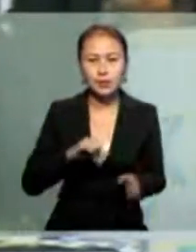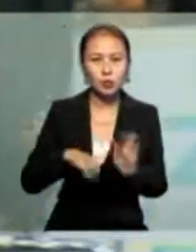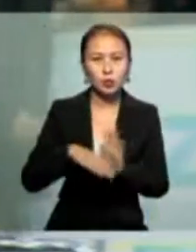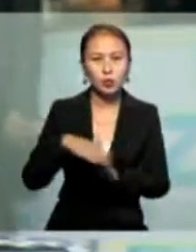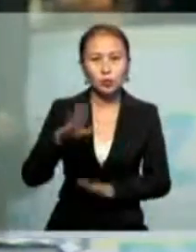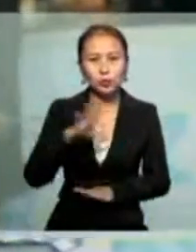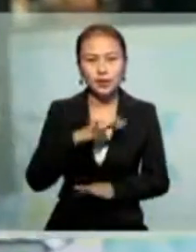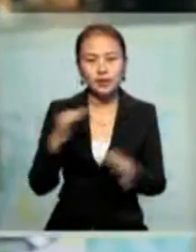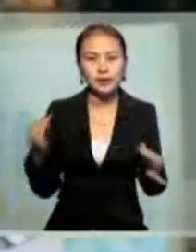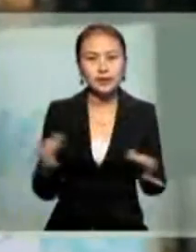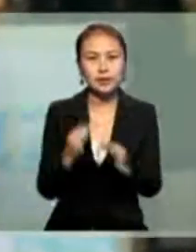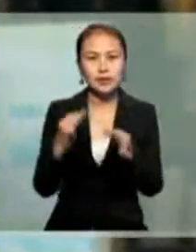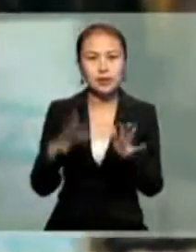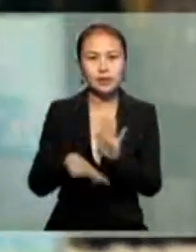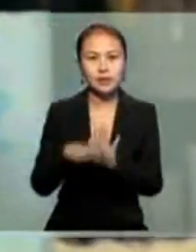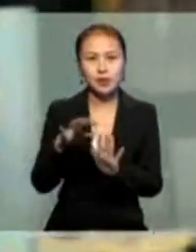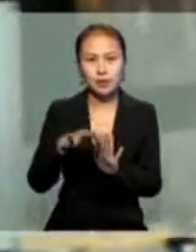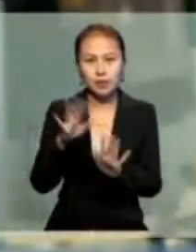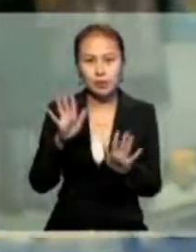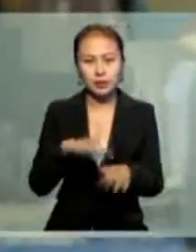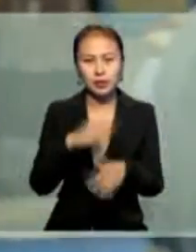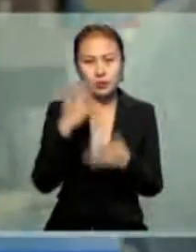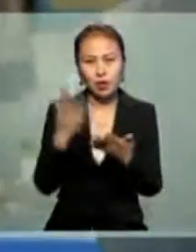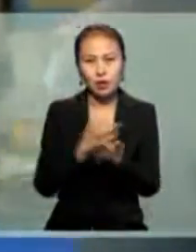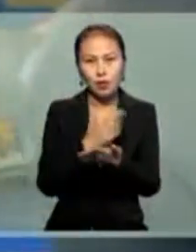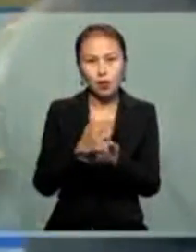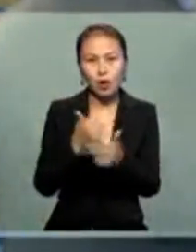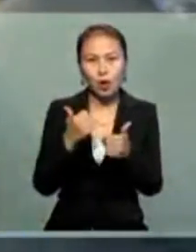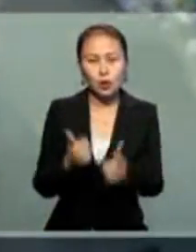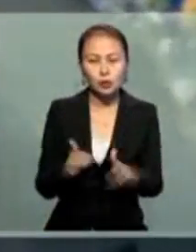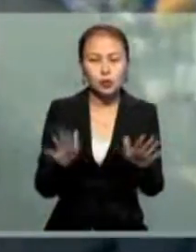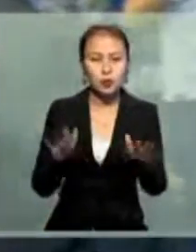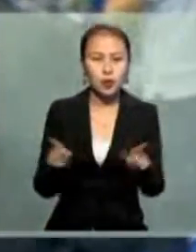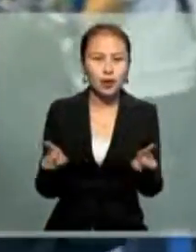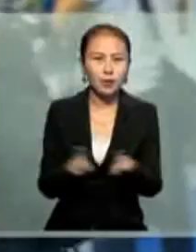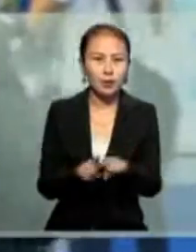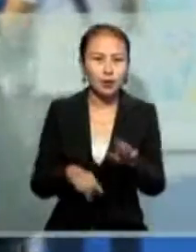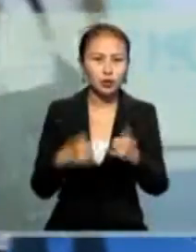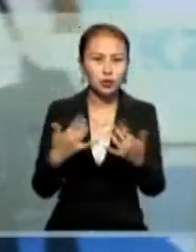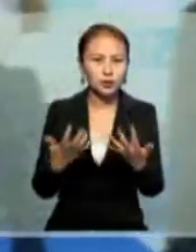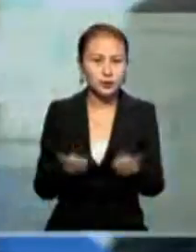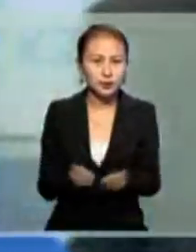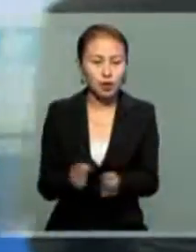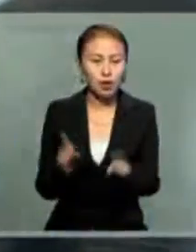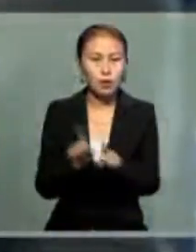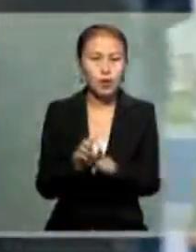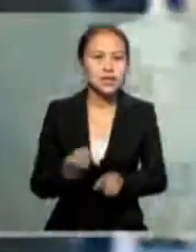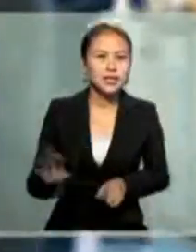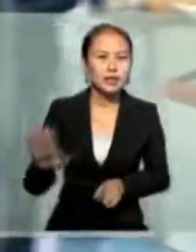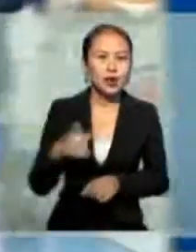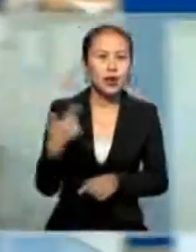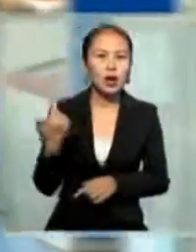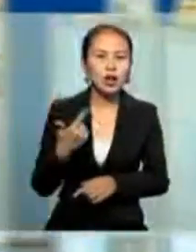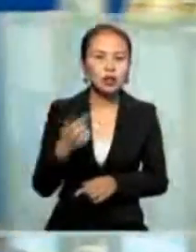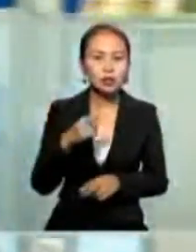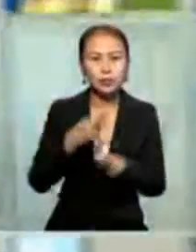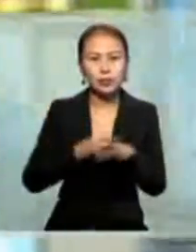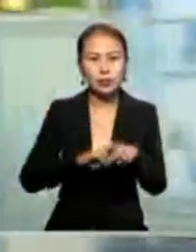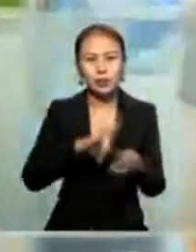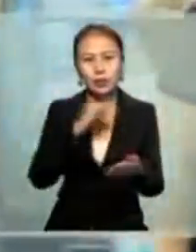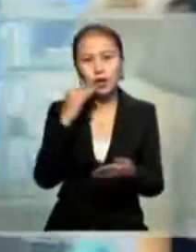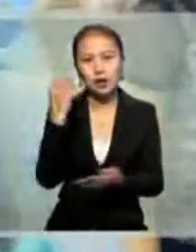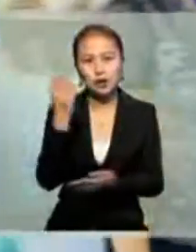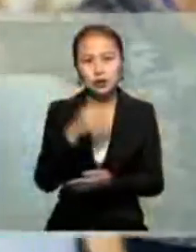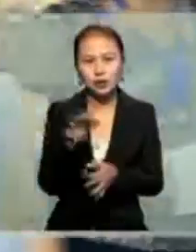үшін таңсық болған тауарлар қазір табыстың көзіне айналды. Мәселен, мына қолымдағыдай еуропалық стандарттарға сай сапалы түймелер биылдан бастап